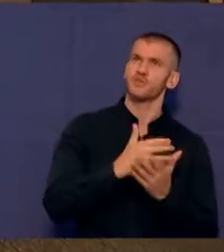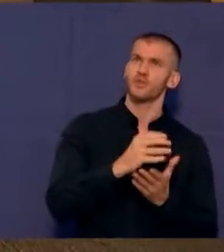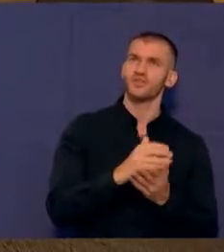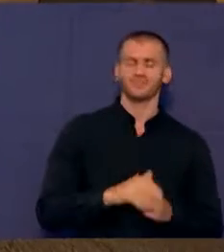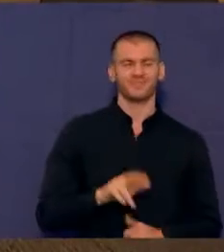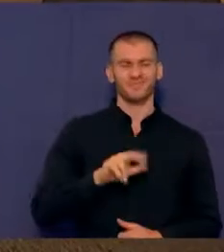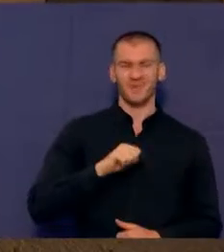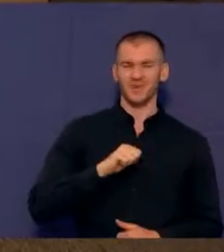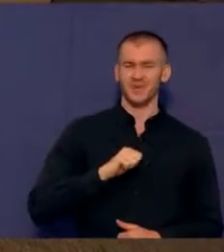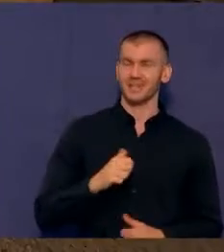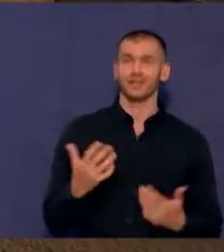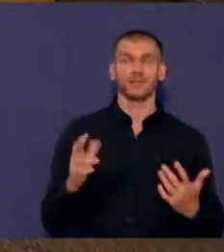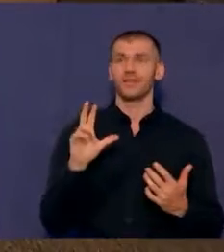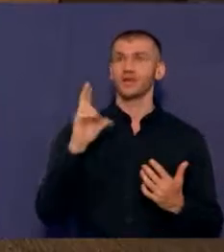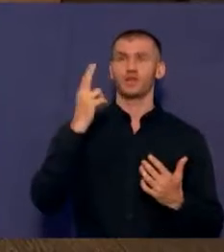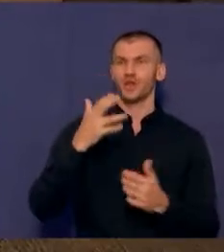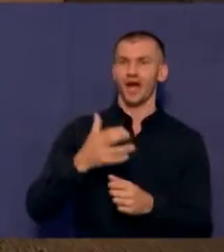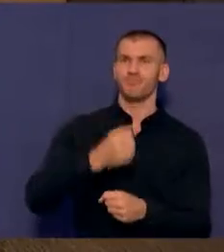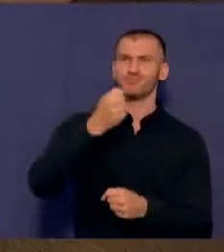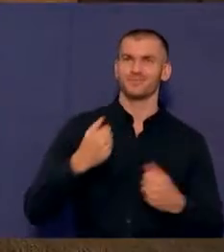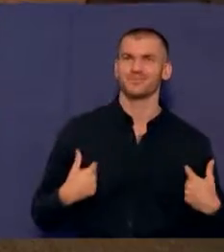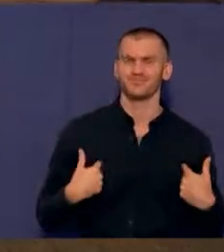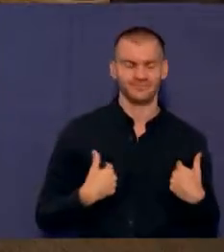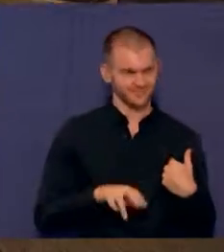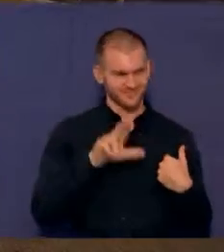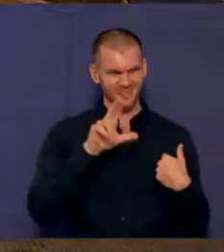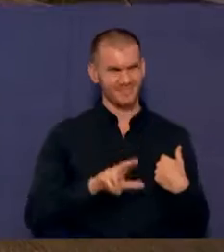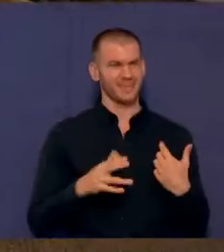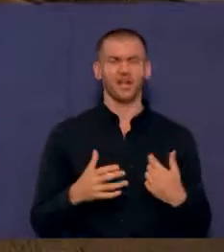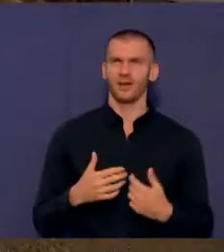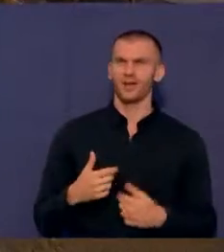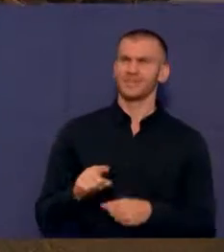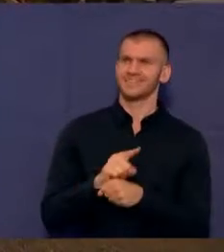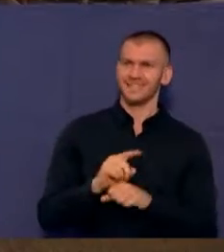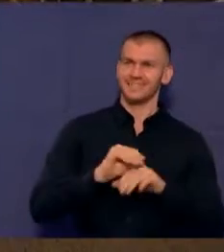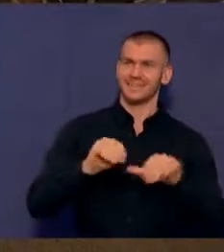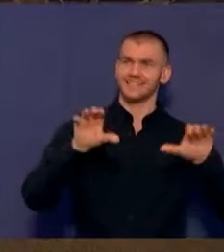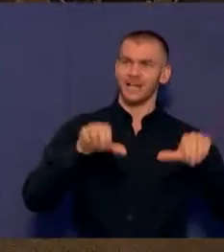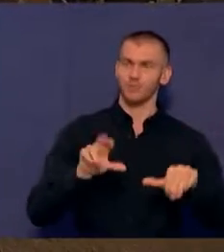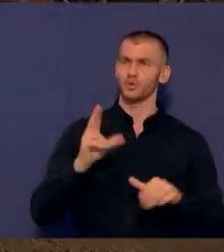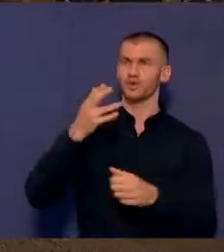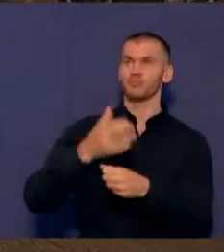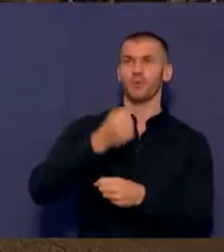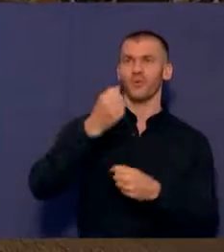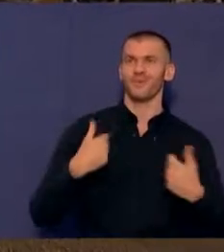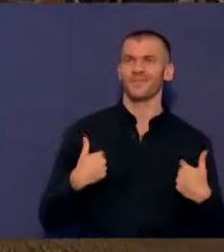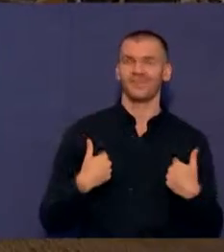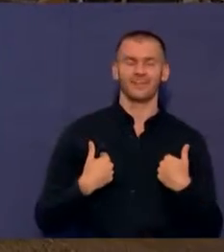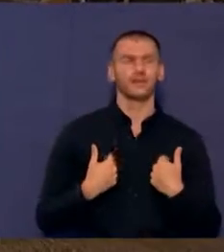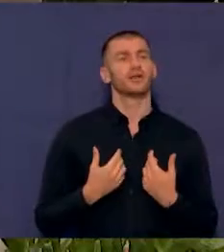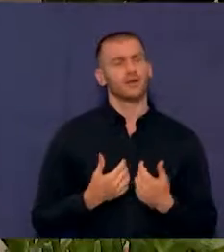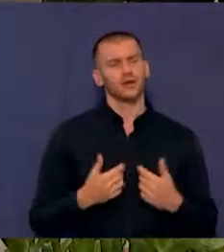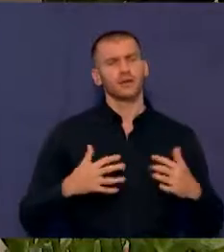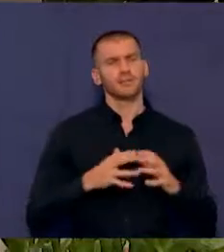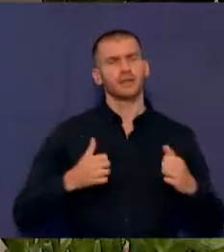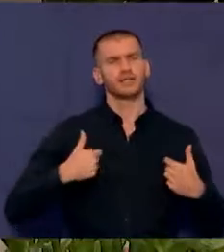är kul att det nu lönar sig. Ja, men verkligen. Ja, men... All den tid man lägger liksom. Ja. Ja. Men då